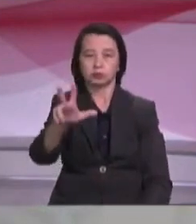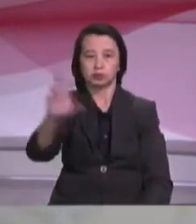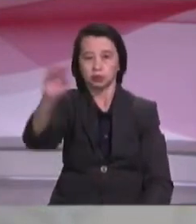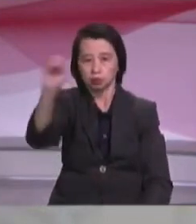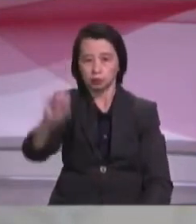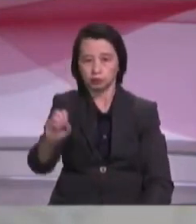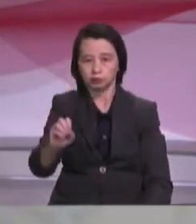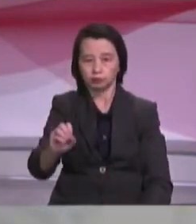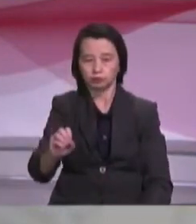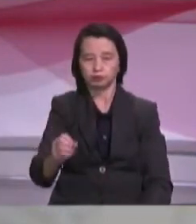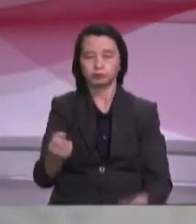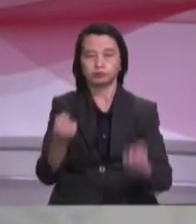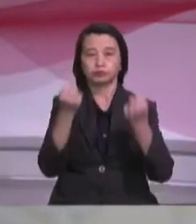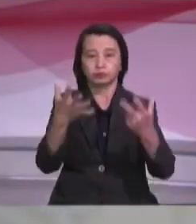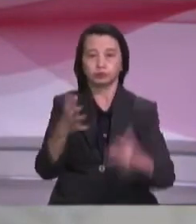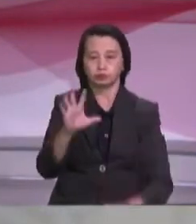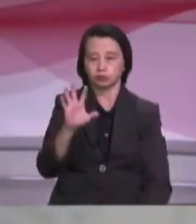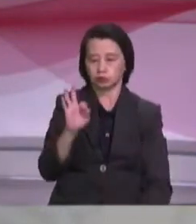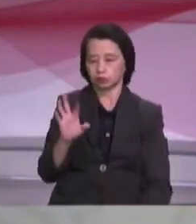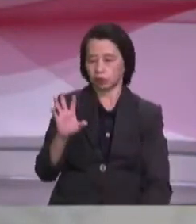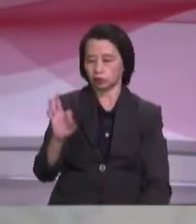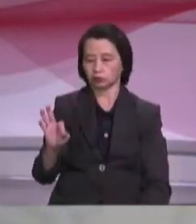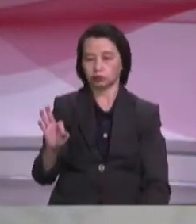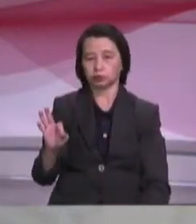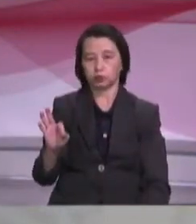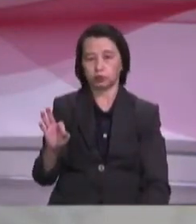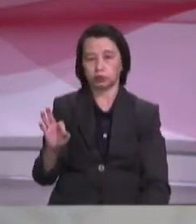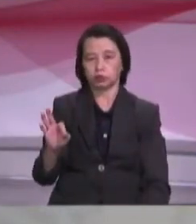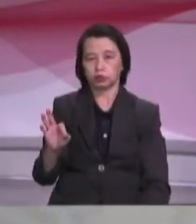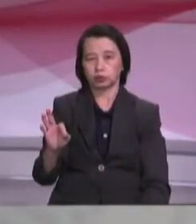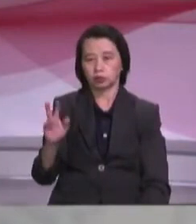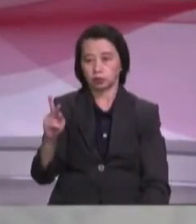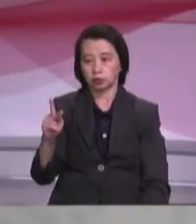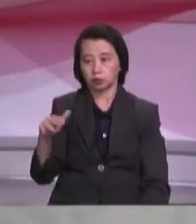16.3%. Sebanyak 99 kes iaitu